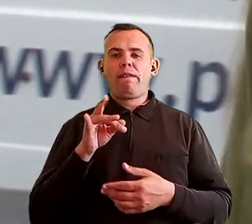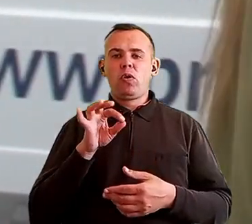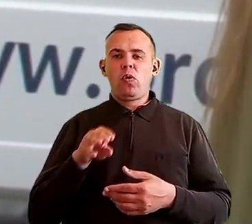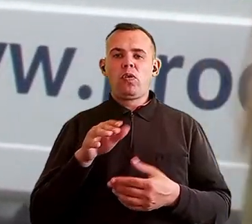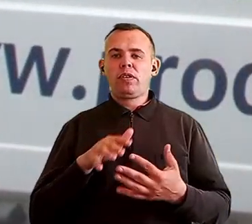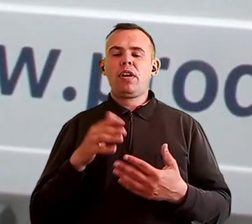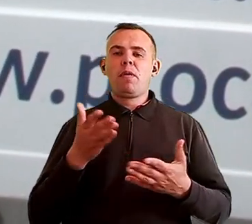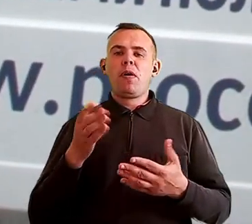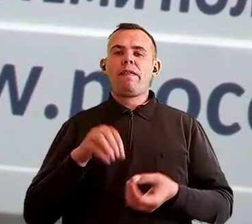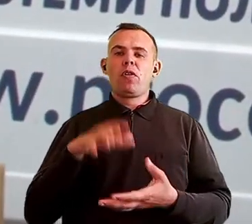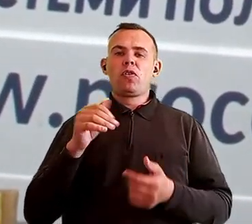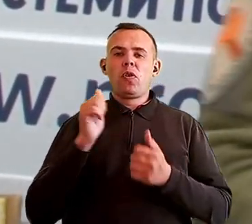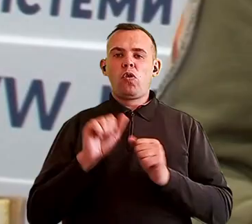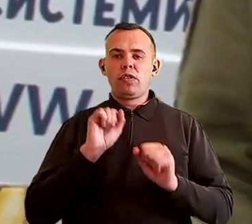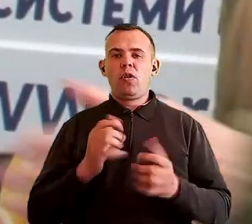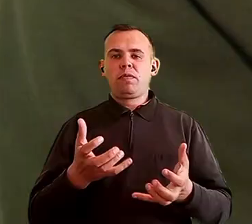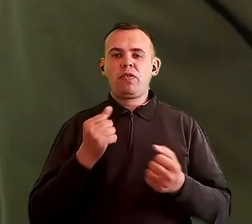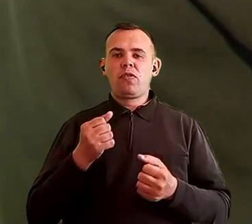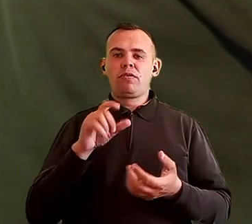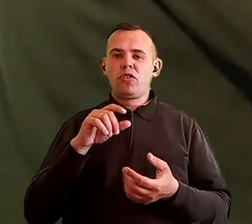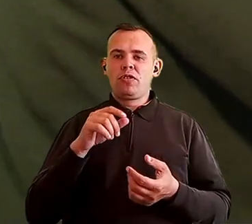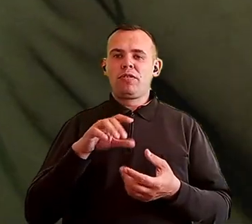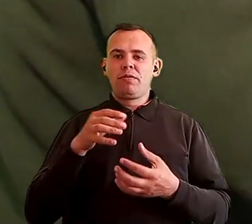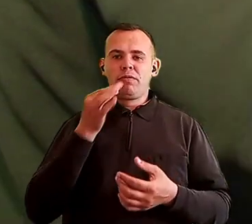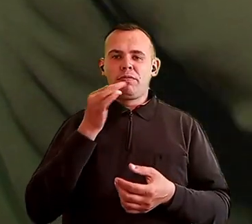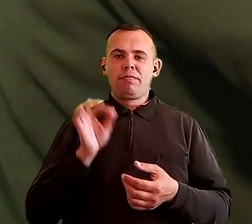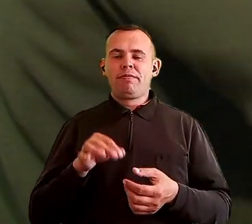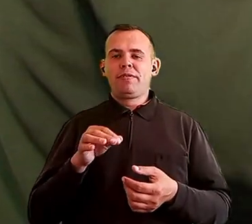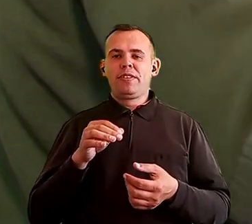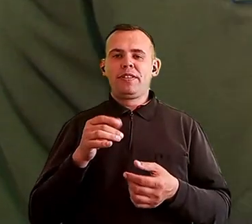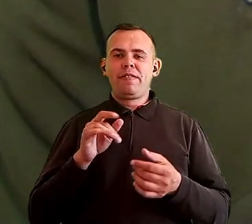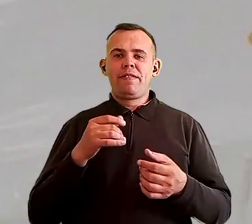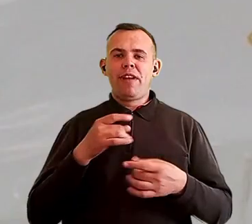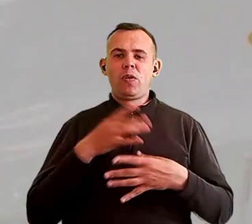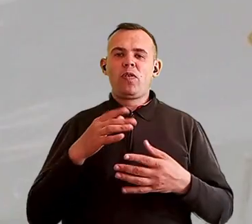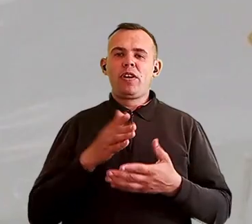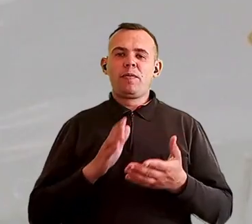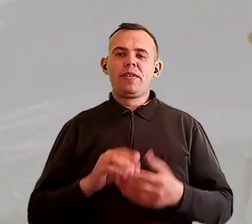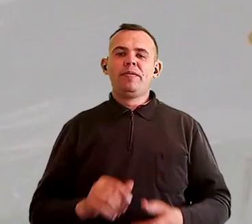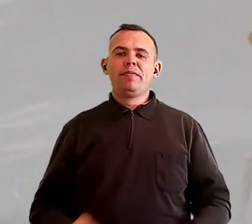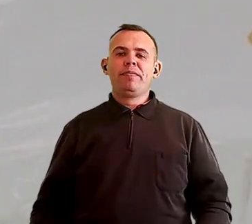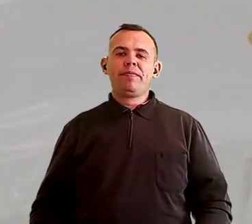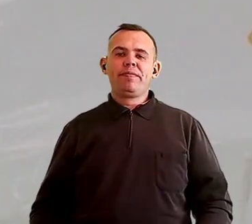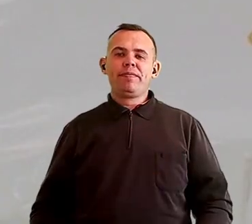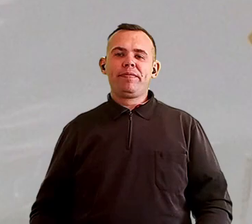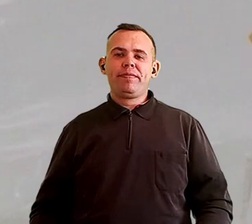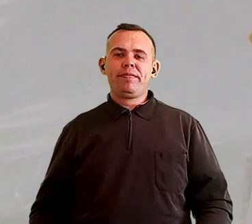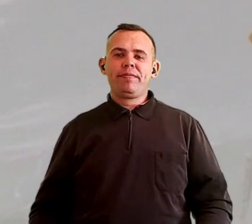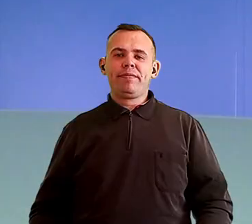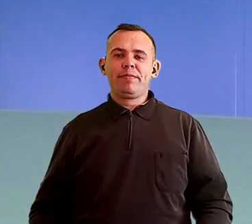кожен захисник отримав шматочок освяченого святкового хліба. Вікторія Будавіцька, Тамас Горозія, новини на Суспільному,